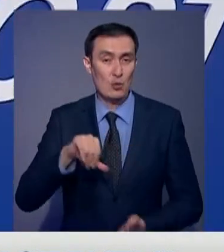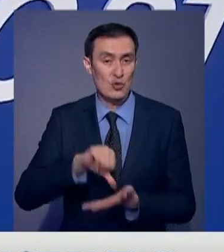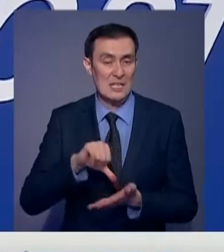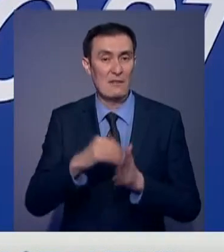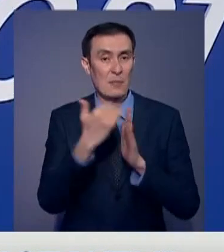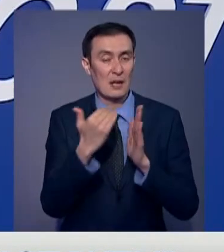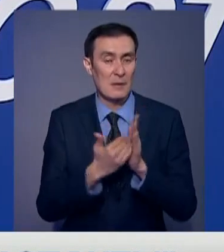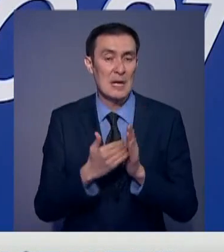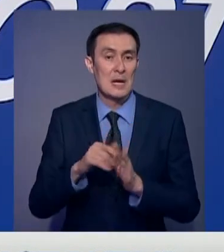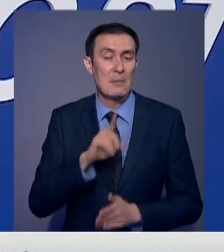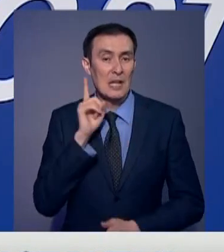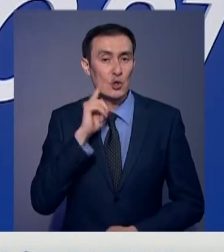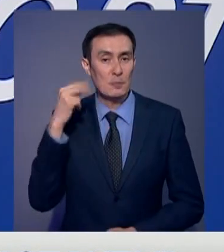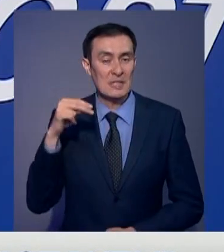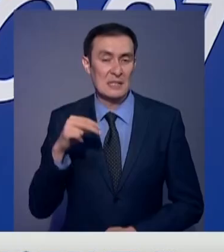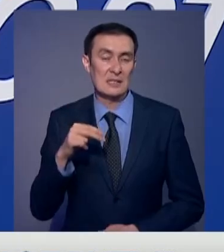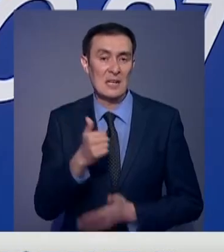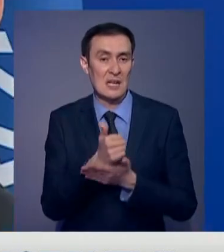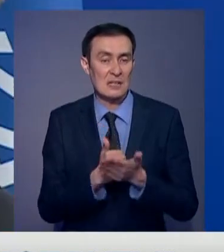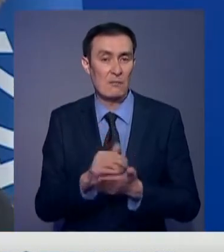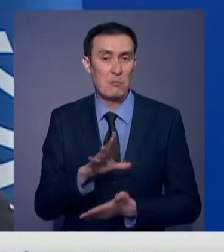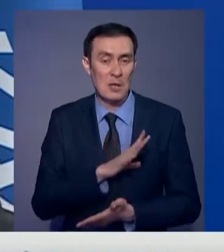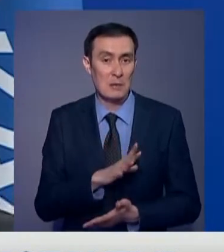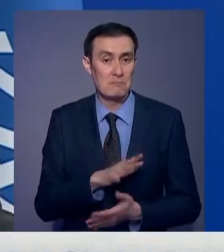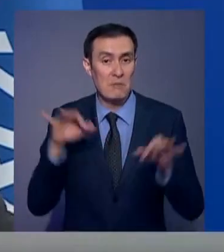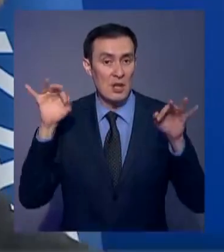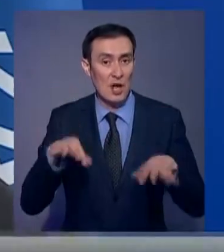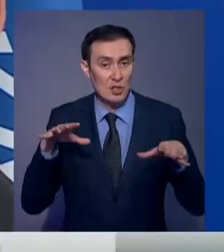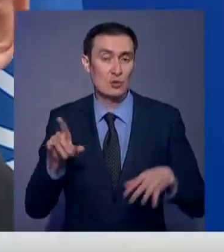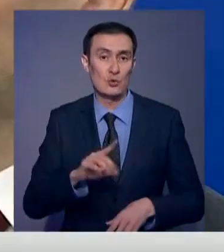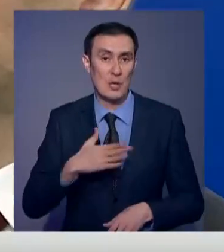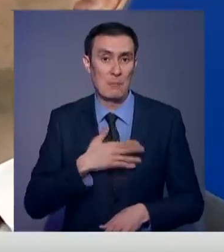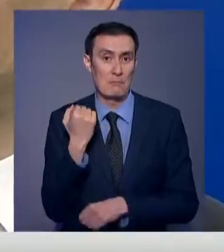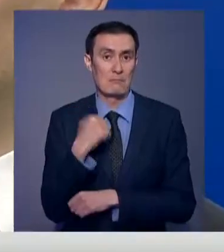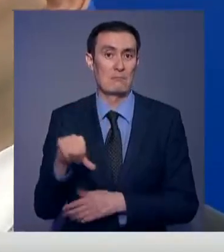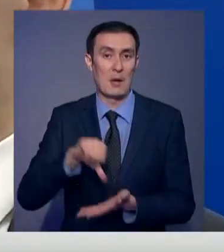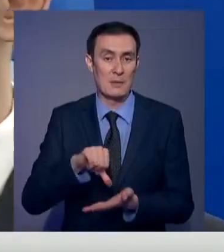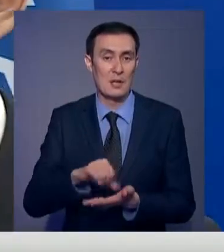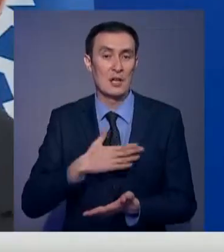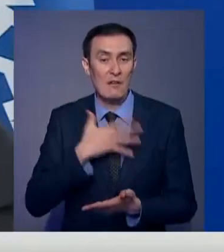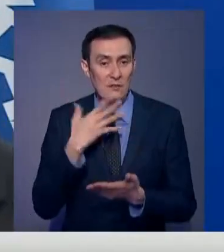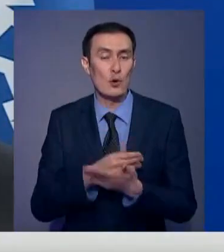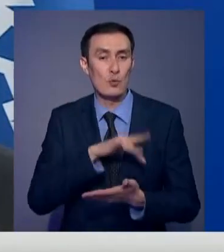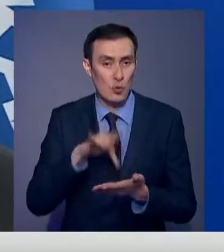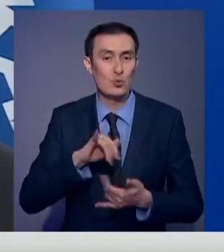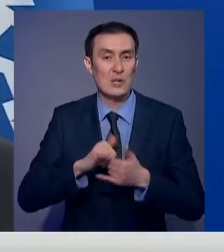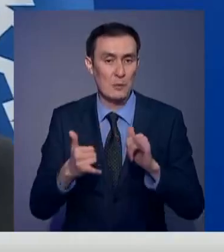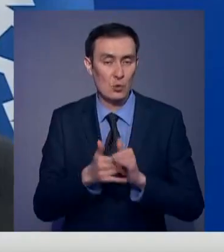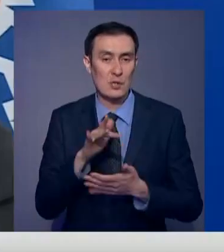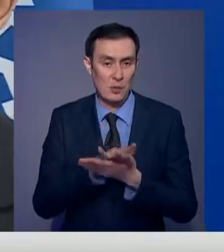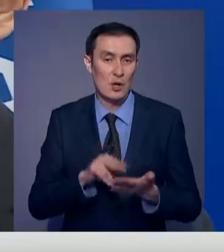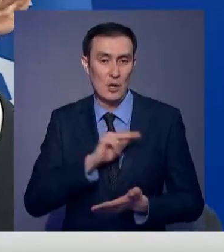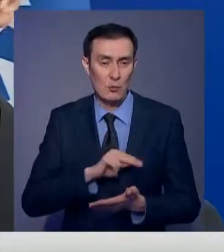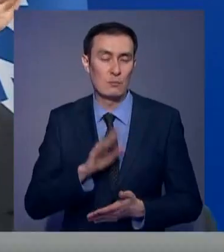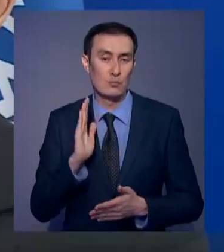программе «Президентский молодежный кадровый резерв» стало неожиданностью, тем, что я победил. Я остаюсь в своем городе Усть-Каменогорске и